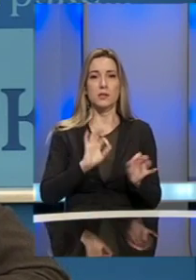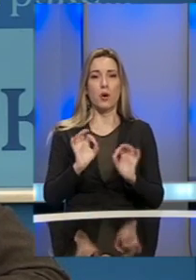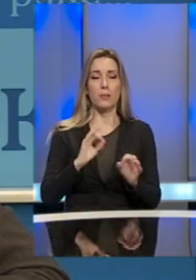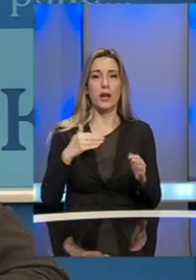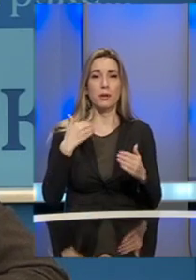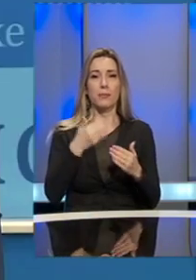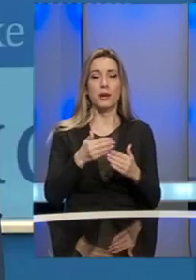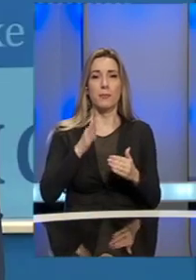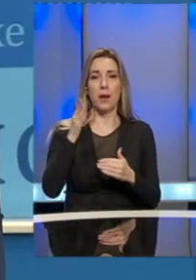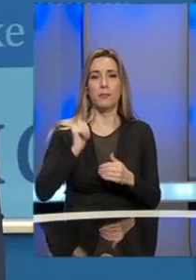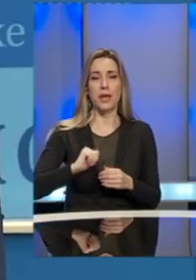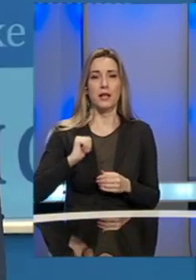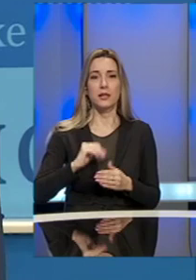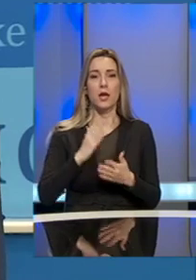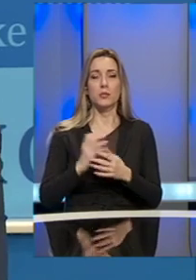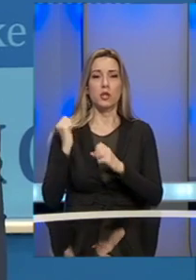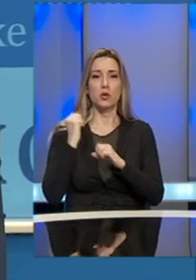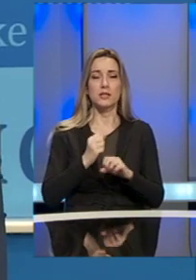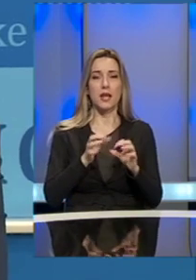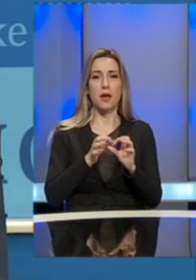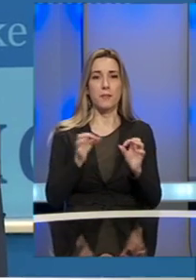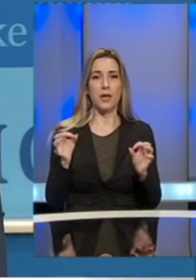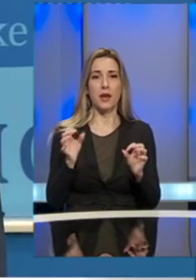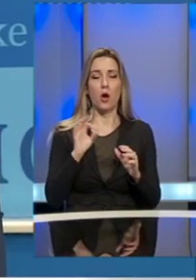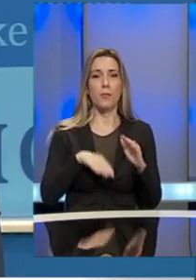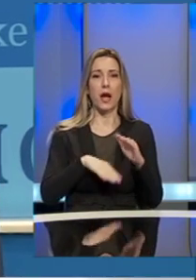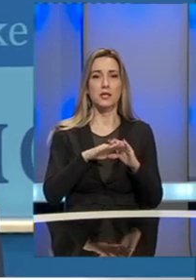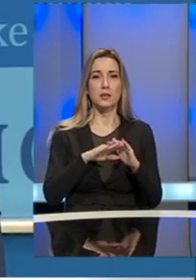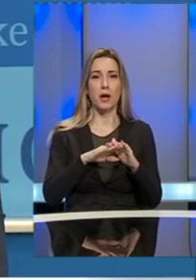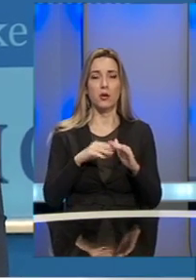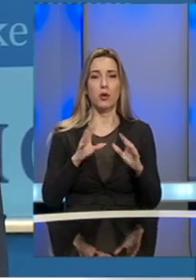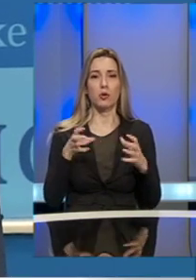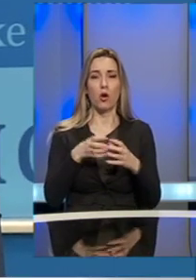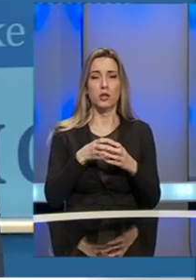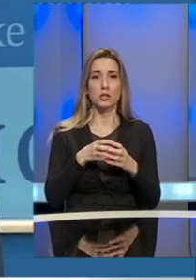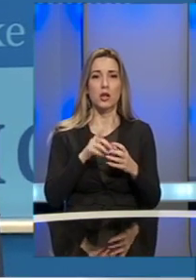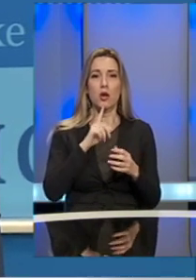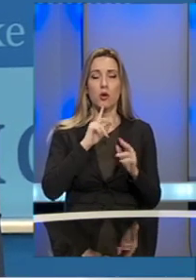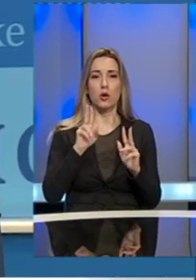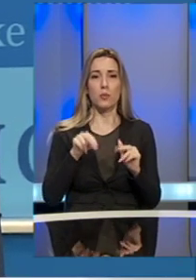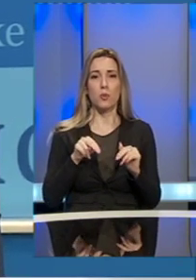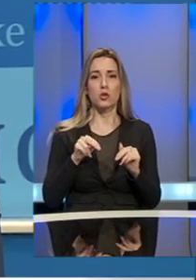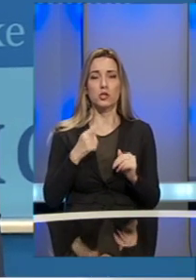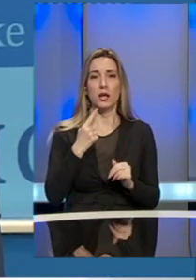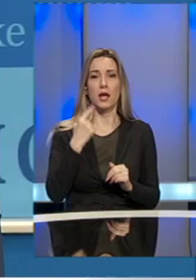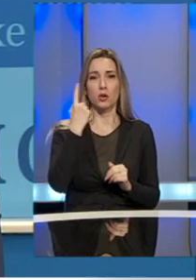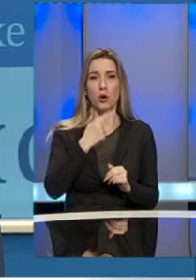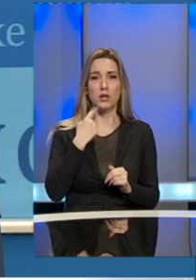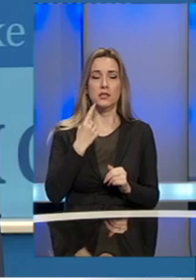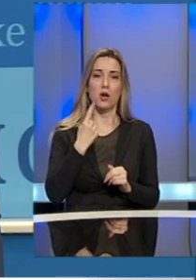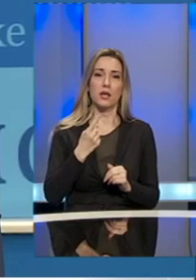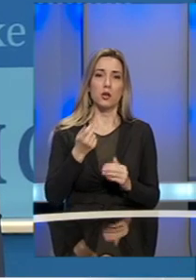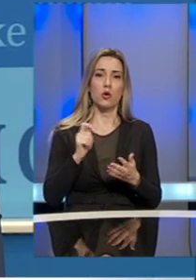prema Bijeljini. Biće donesena mjera o maksimalnoj količini koju može jedno lice u